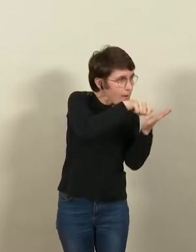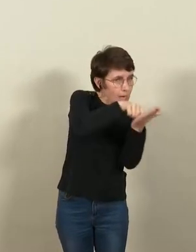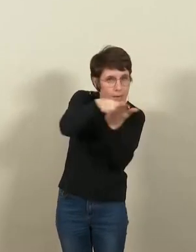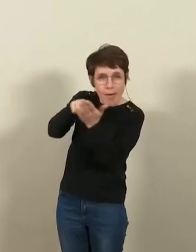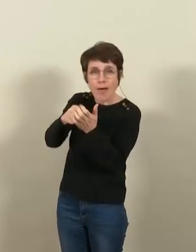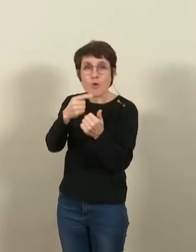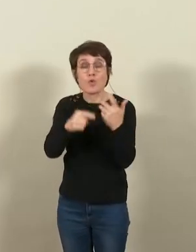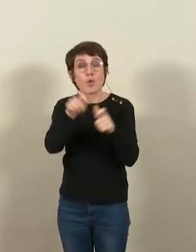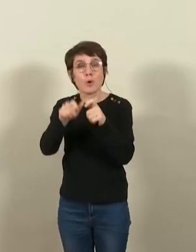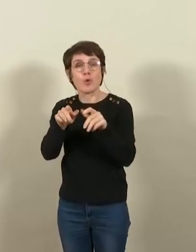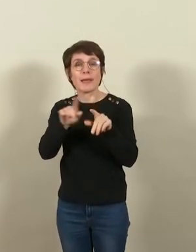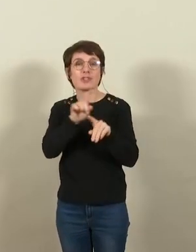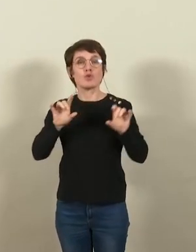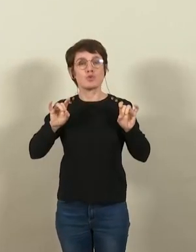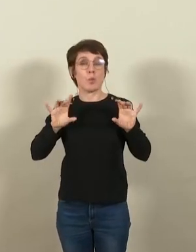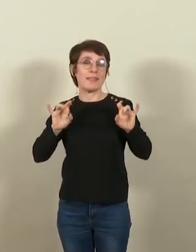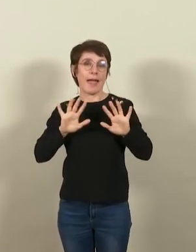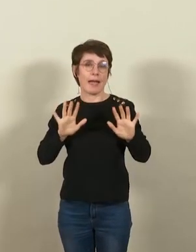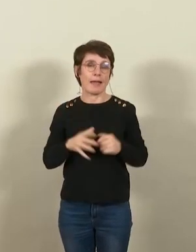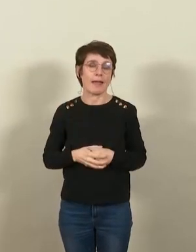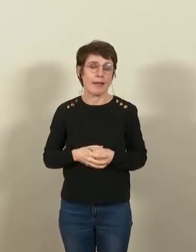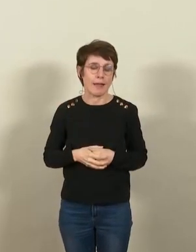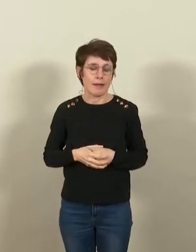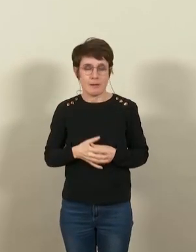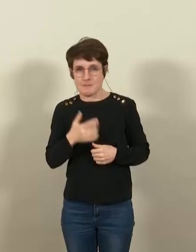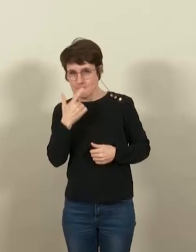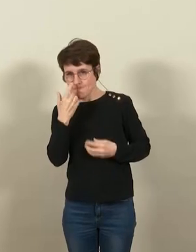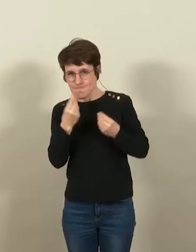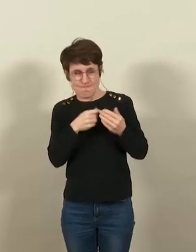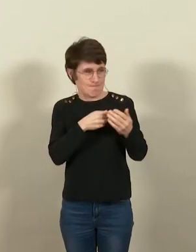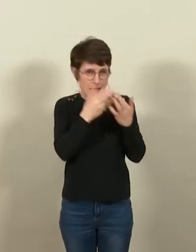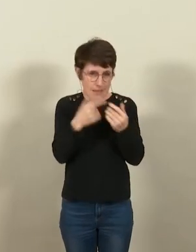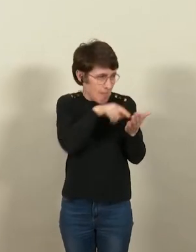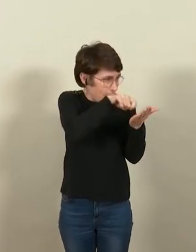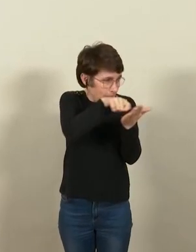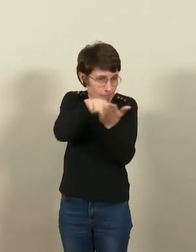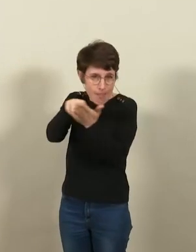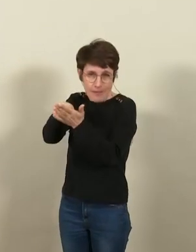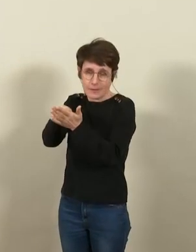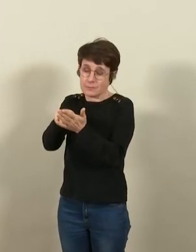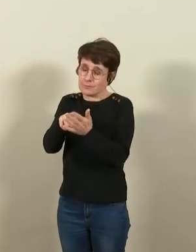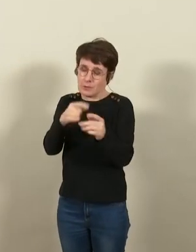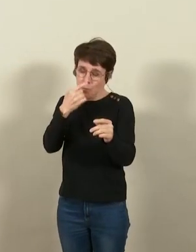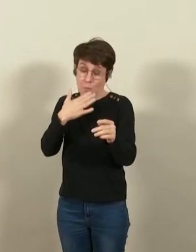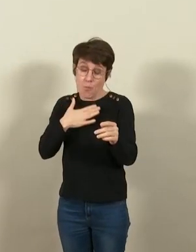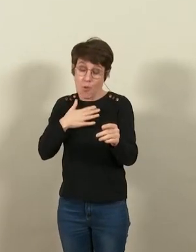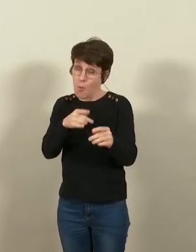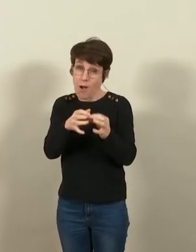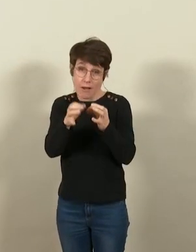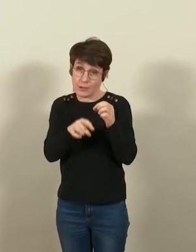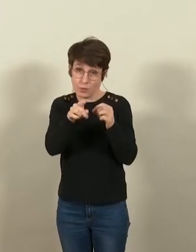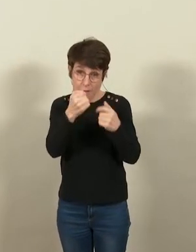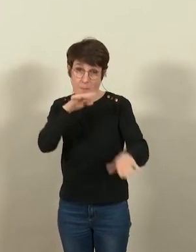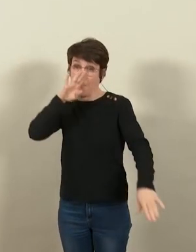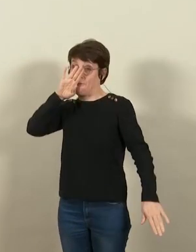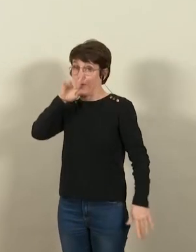REC recenser les personnes non binaires ça veut dire en fait que vous vous tirez une balle dans le pied par rapport à la